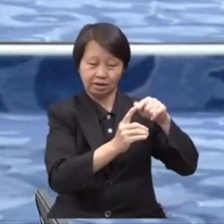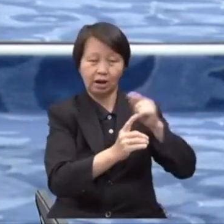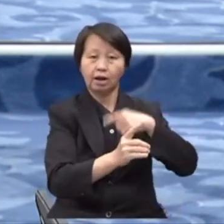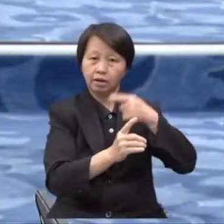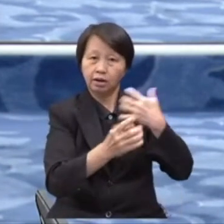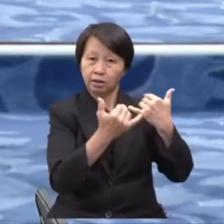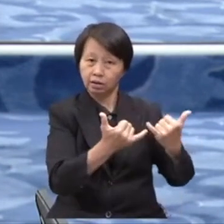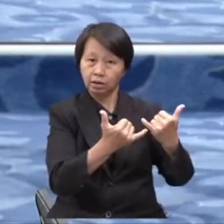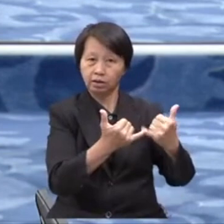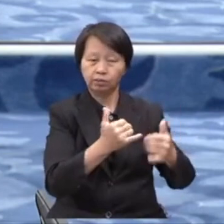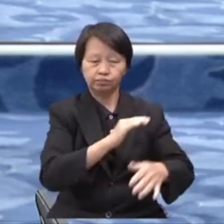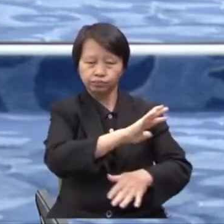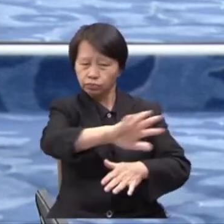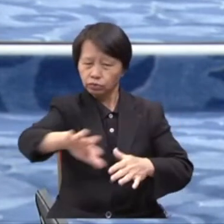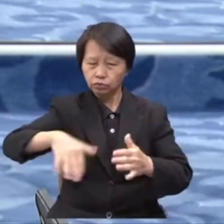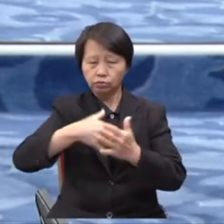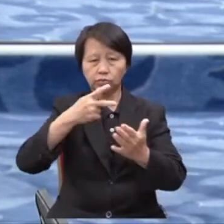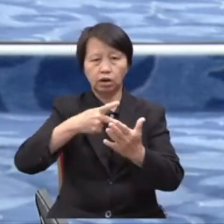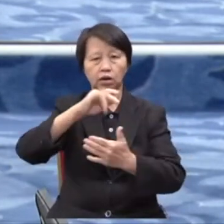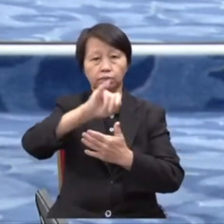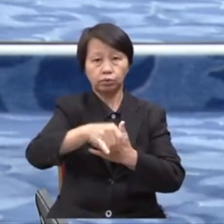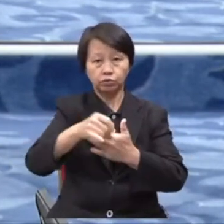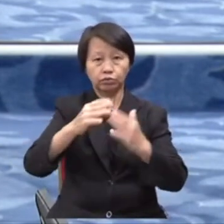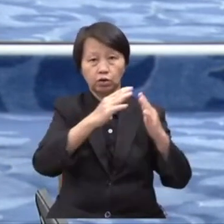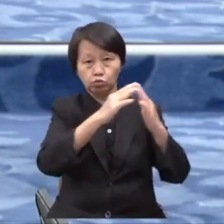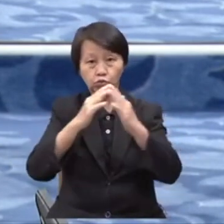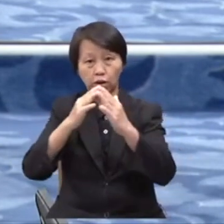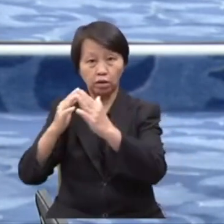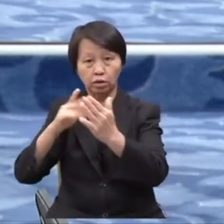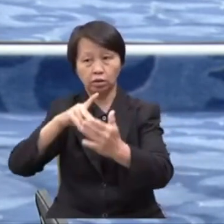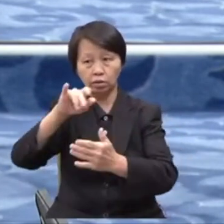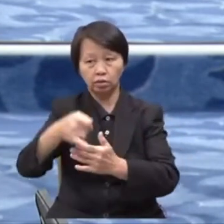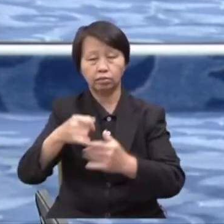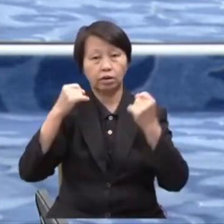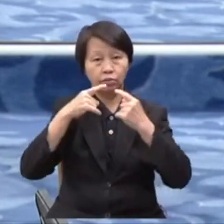sekarang semua project-proyek Perumahan